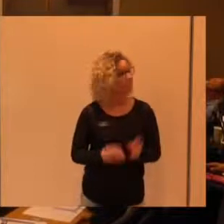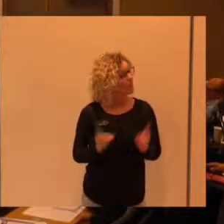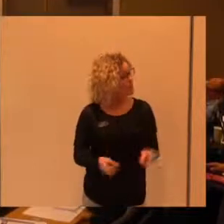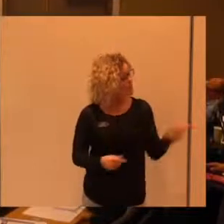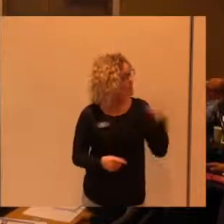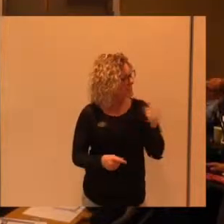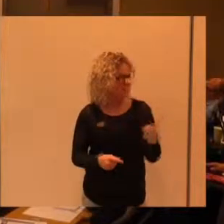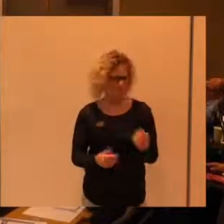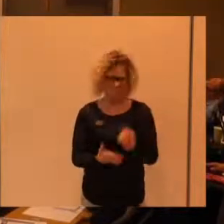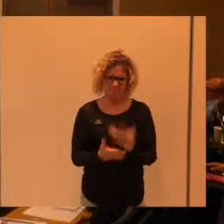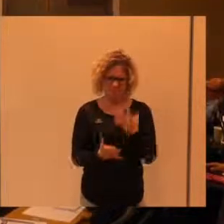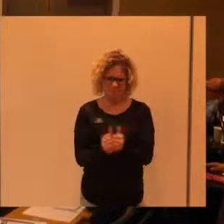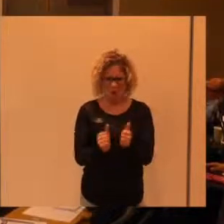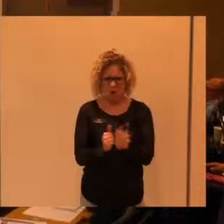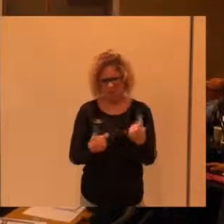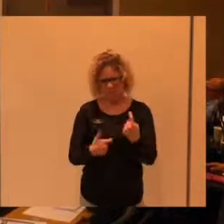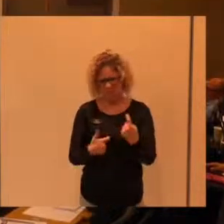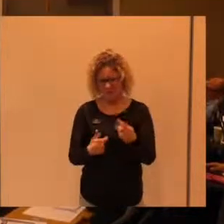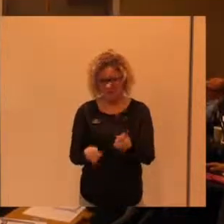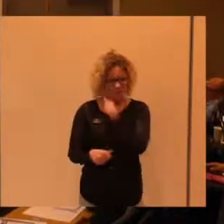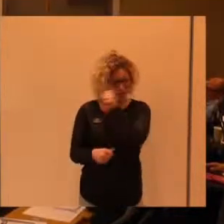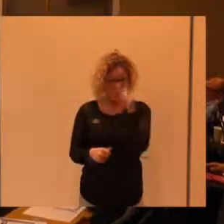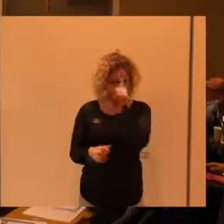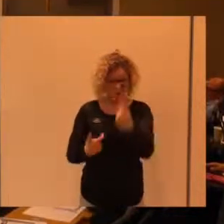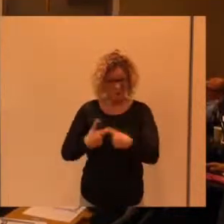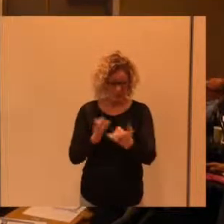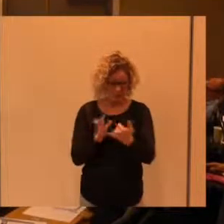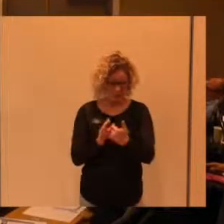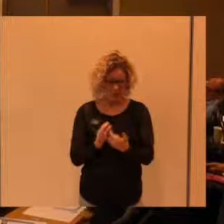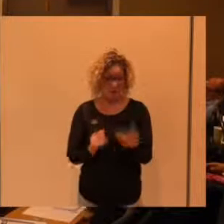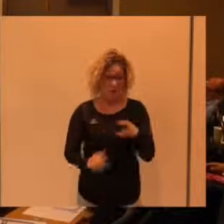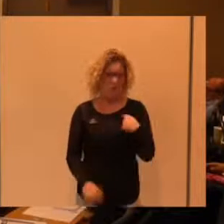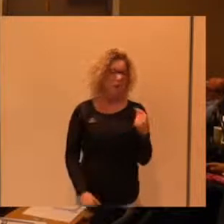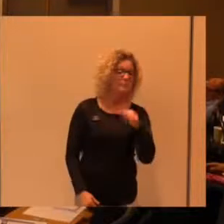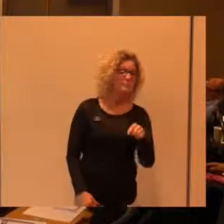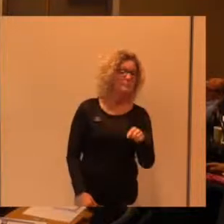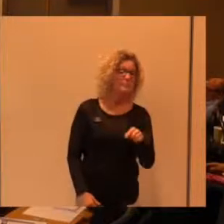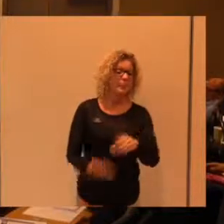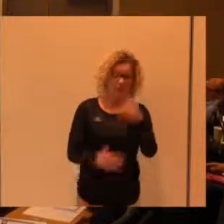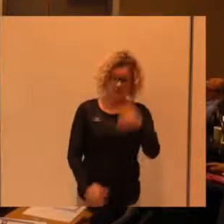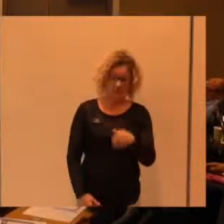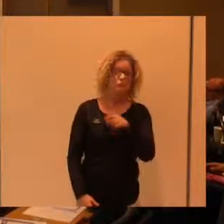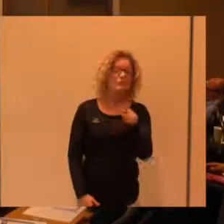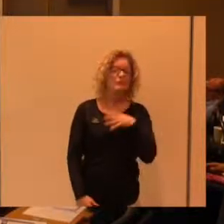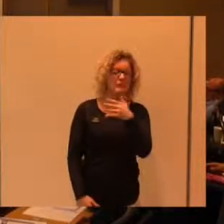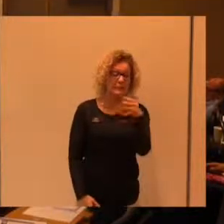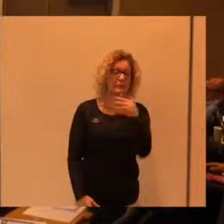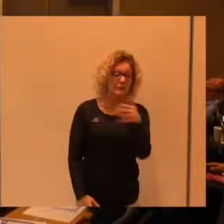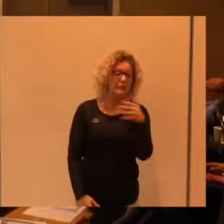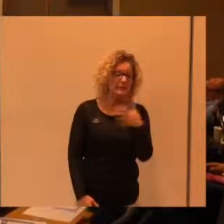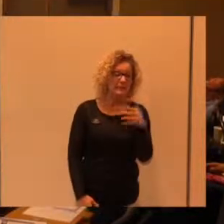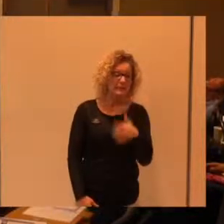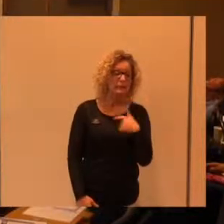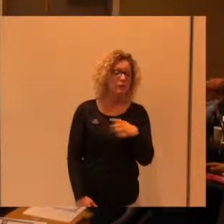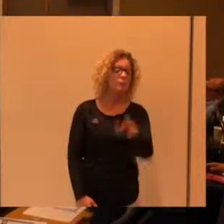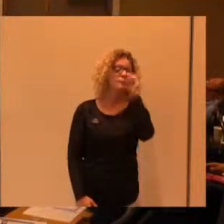väldigt underliga saker om överhuvudtaget att begripa innehållet. Det kan ju vara så att jag kommer till en sida, det finns text där. Men förstår